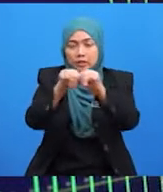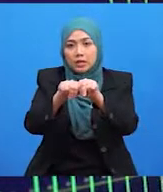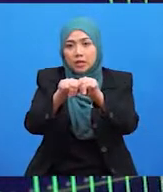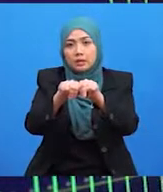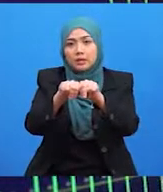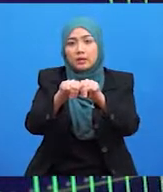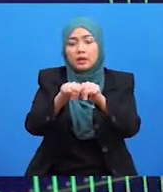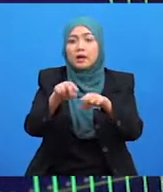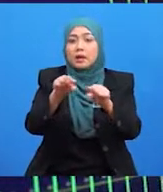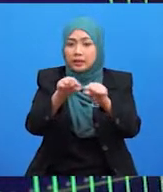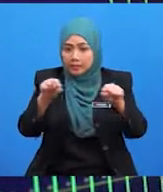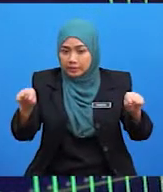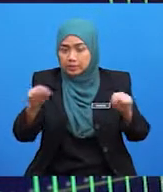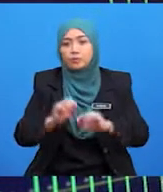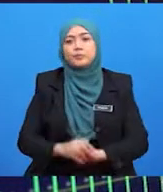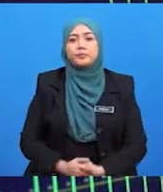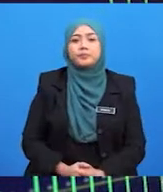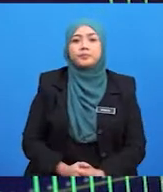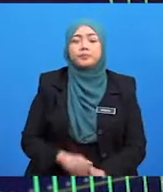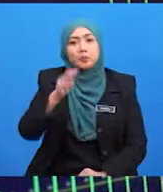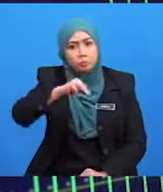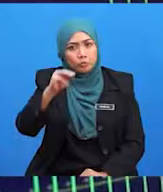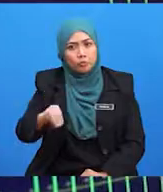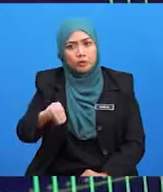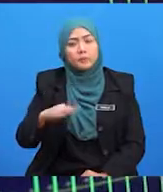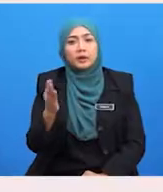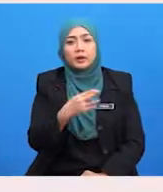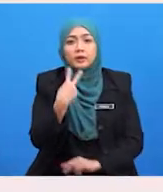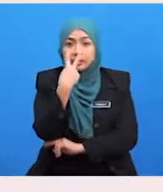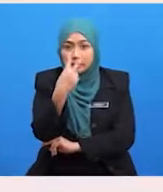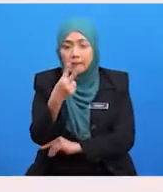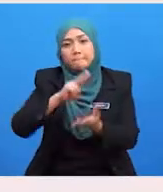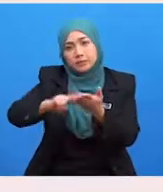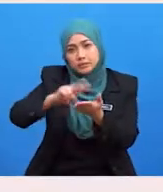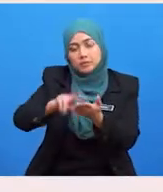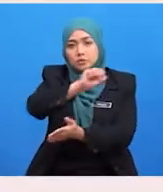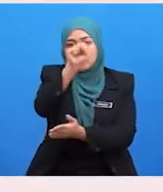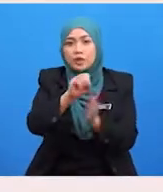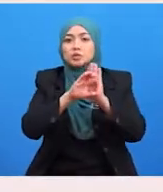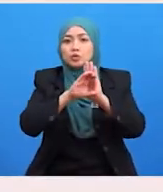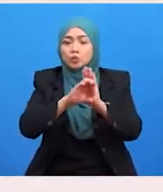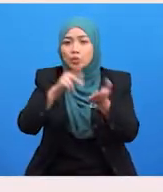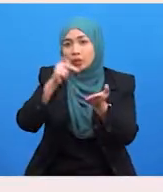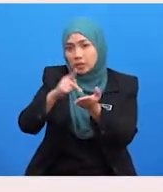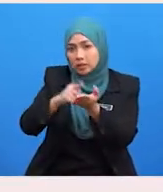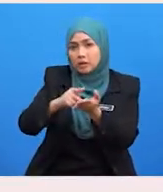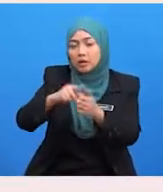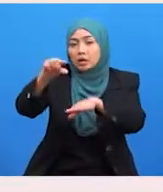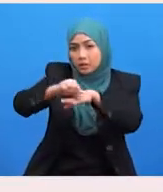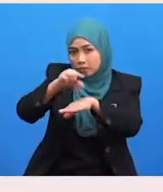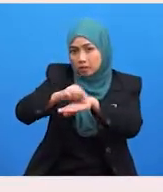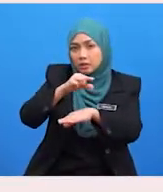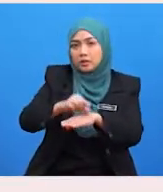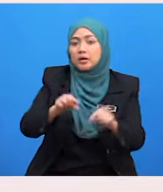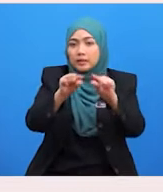kaedah garis lurus. Murid-murid, mari kita membaca soalan contoh pengiraan kaedah garis